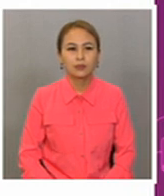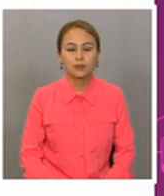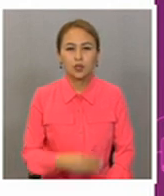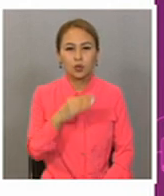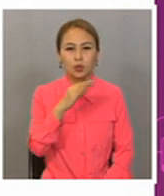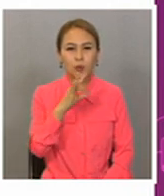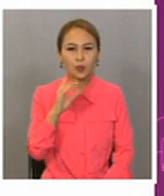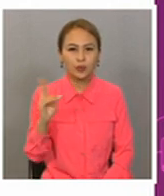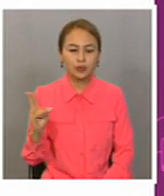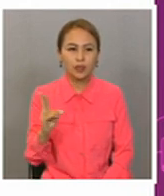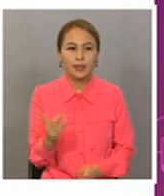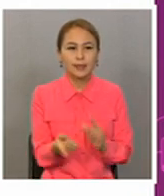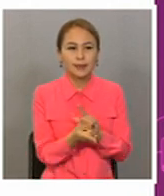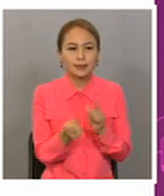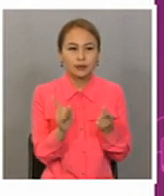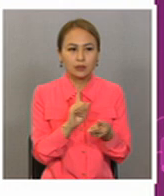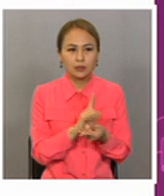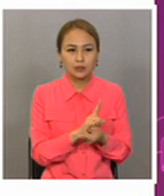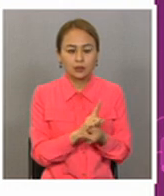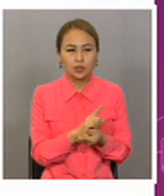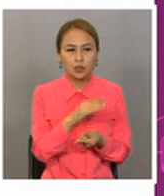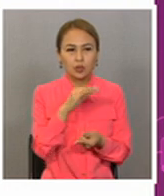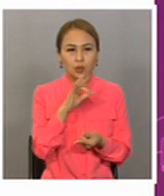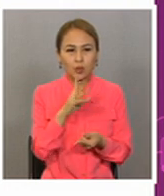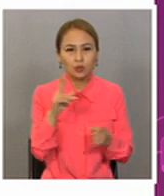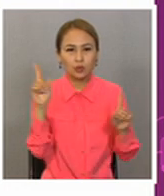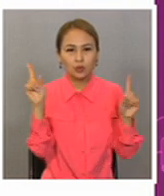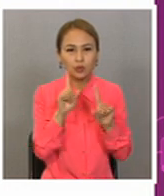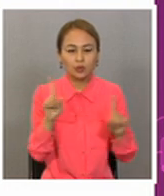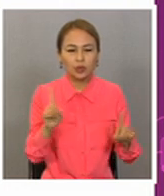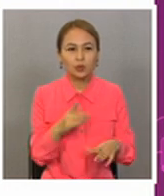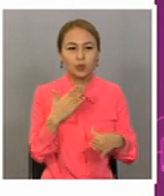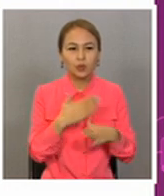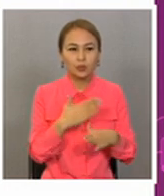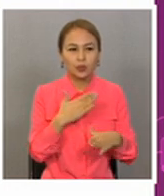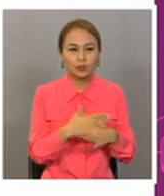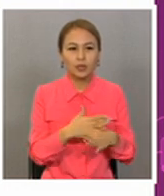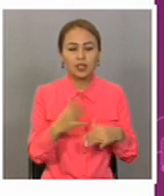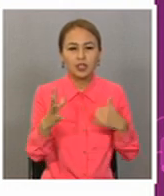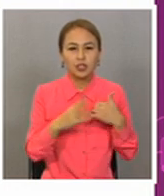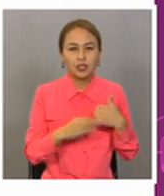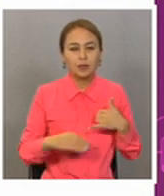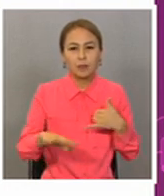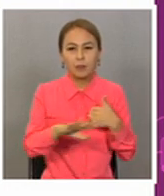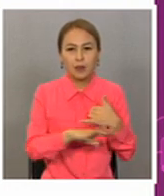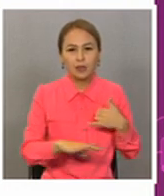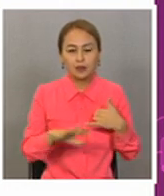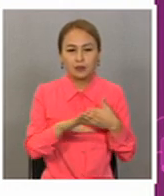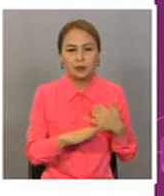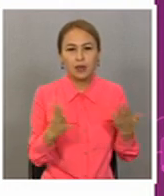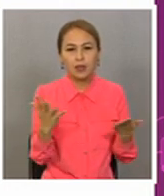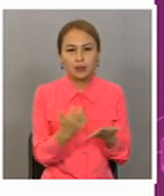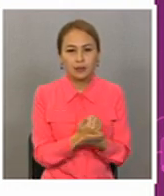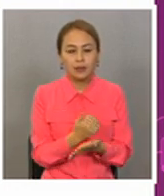Жоқ, керісінше, шоқ жұлдыздардың көмегімен жер бағытын анықтай